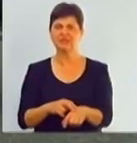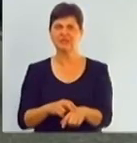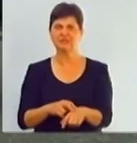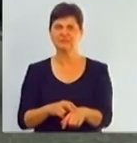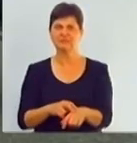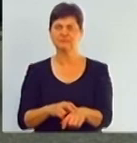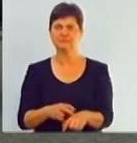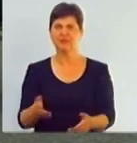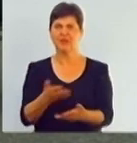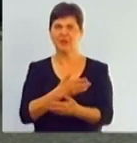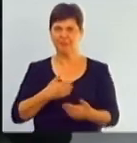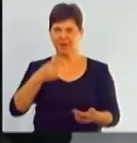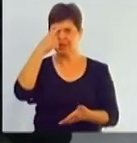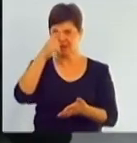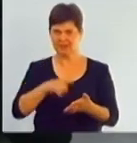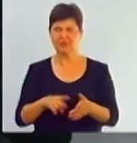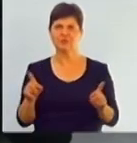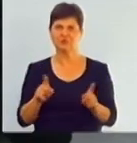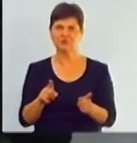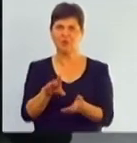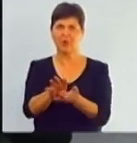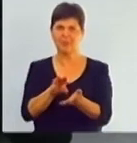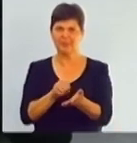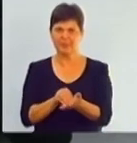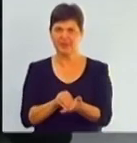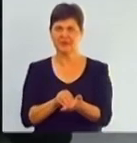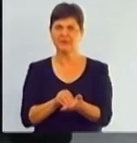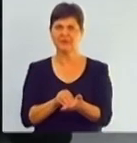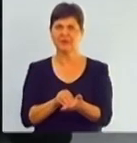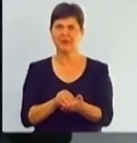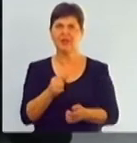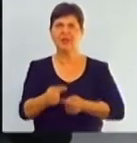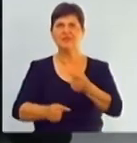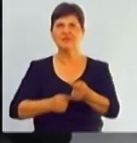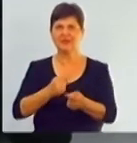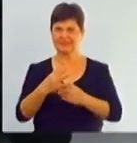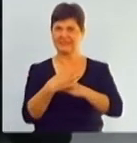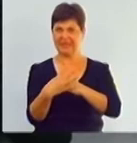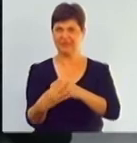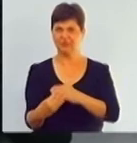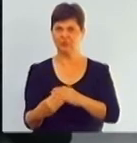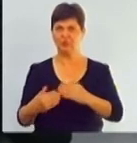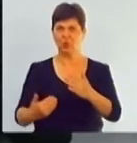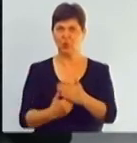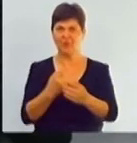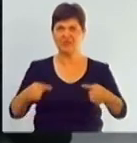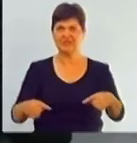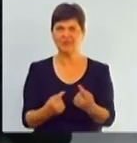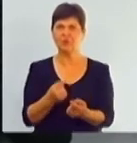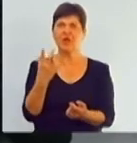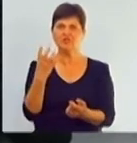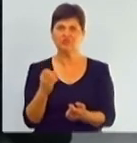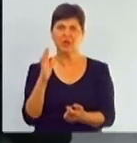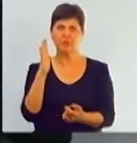ми надіємося, що прикладу даної територіальної громади послідують всі інші знову створені і такі, що будуть